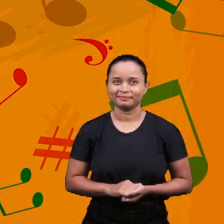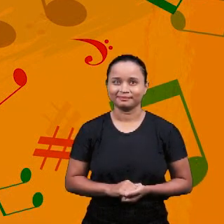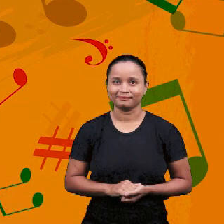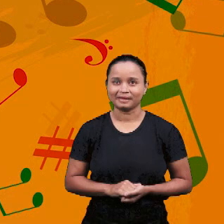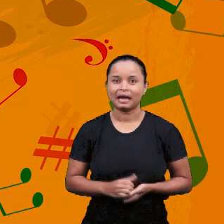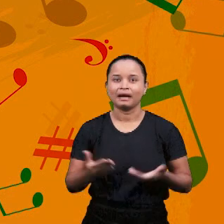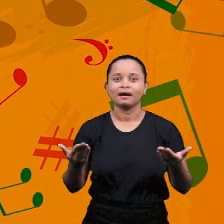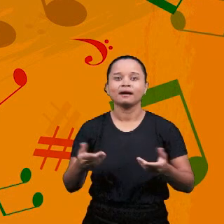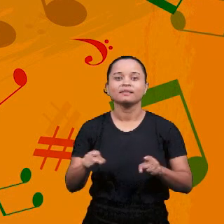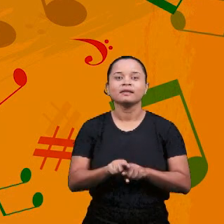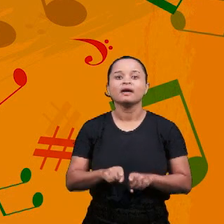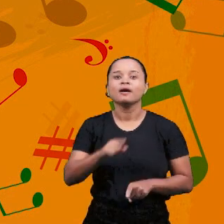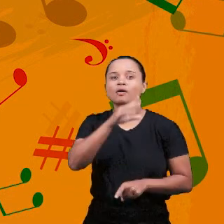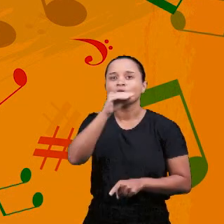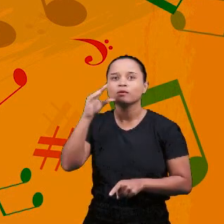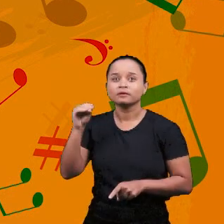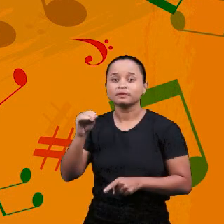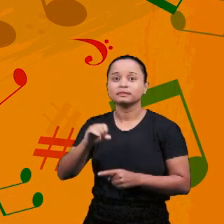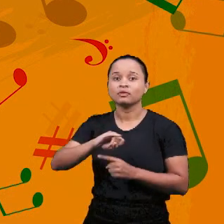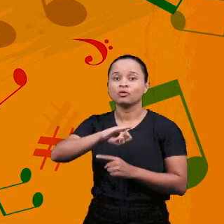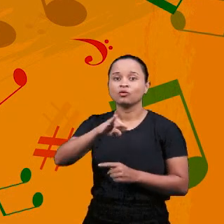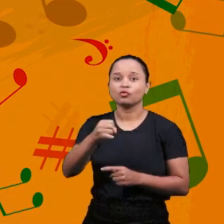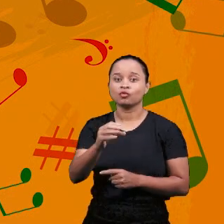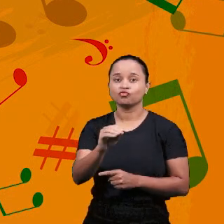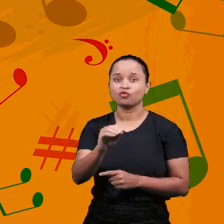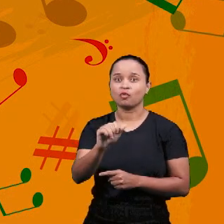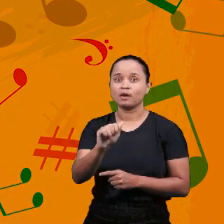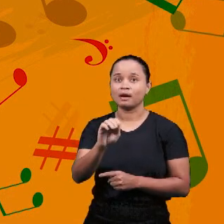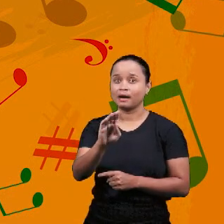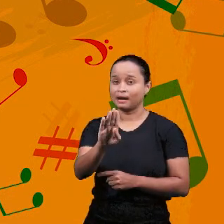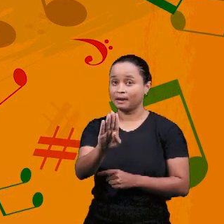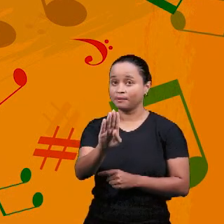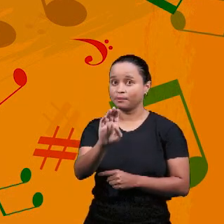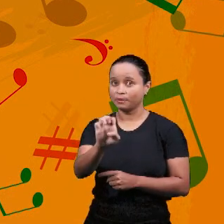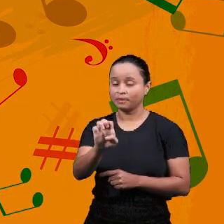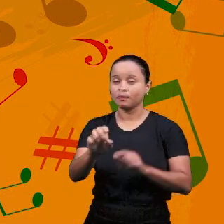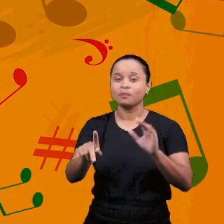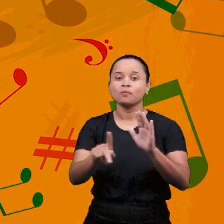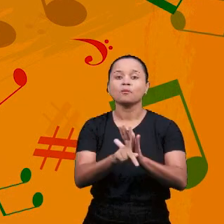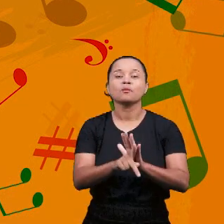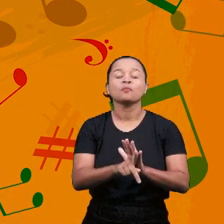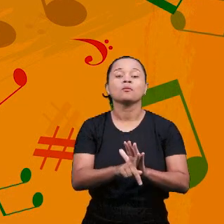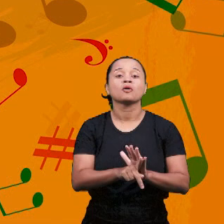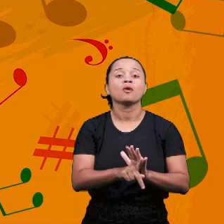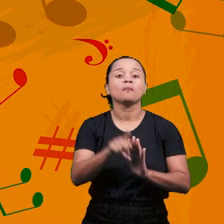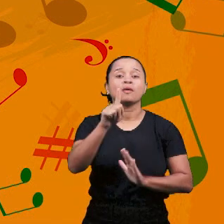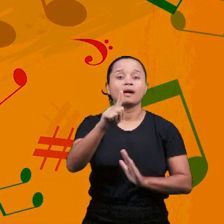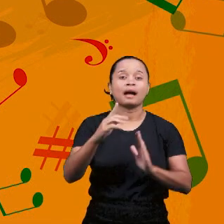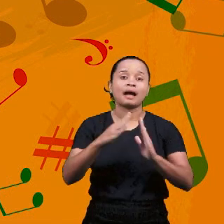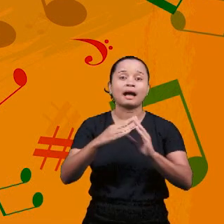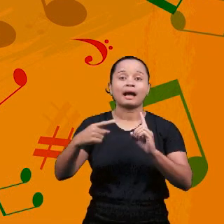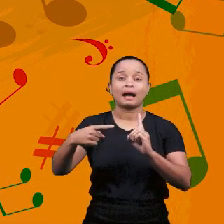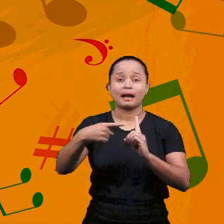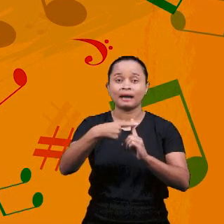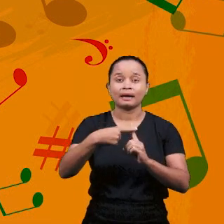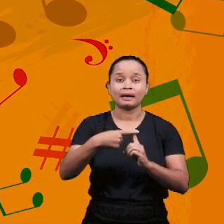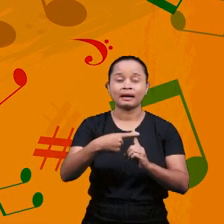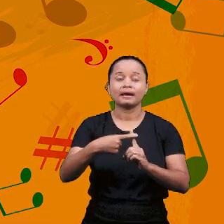O adolescente Joab. L'adolescent Job Ximenes, Église de la Rocinha, Rio de Janeiro.